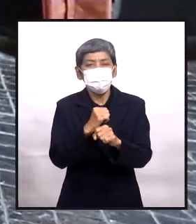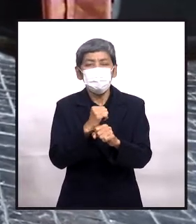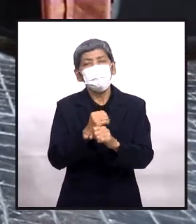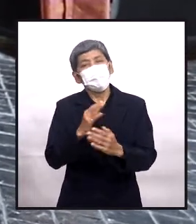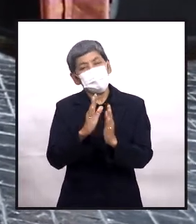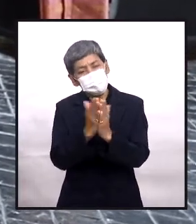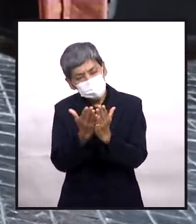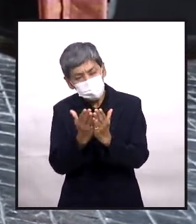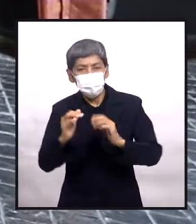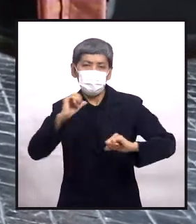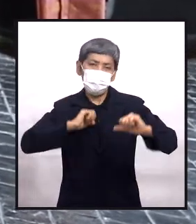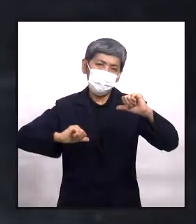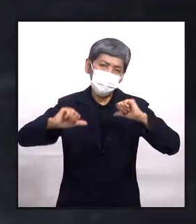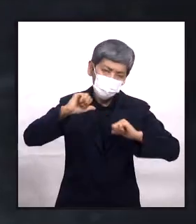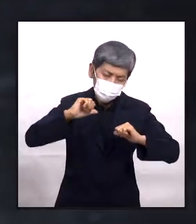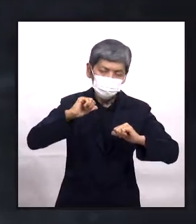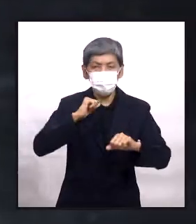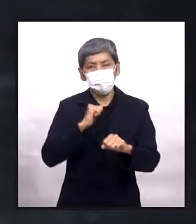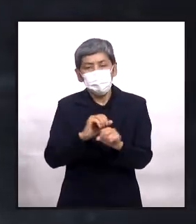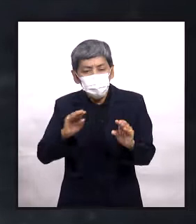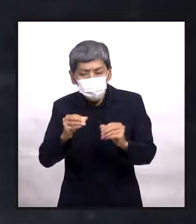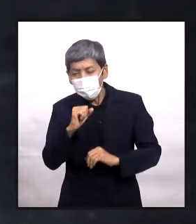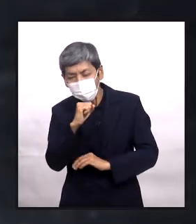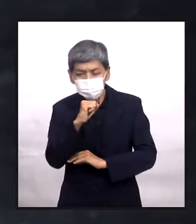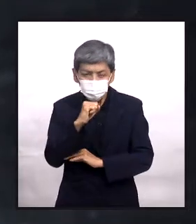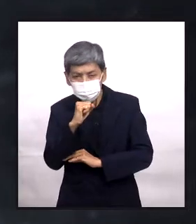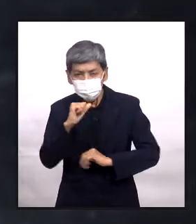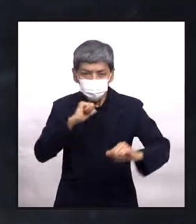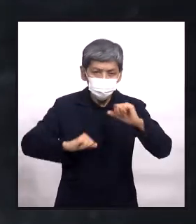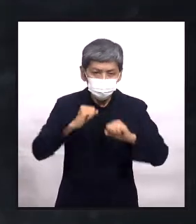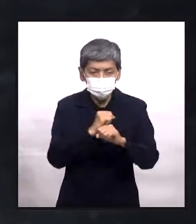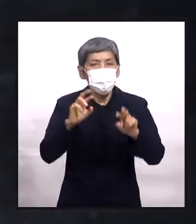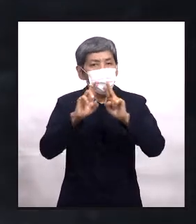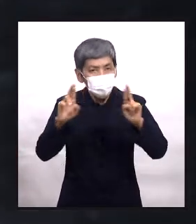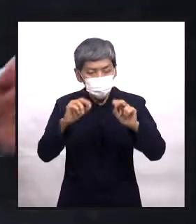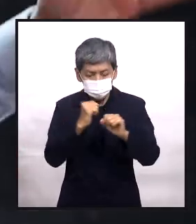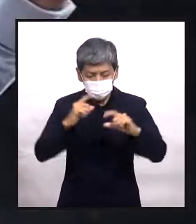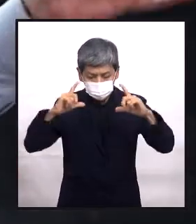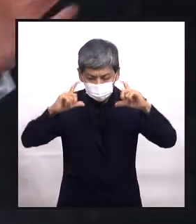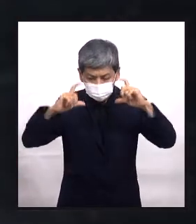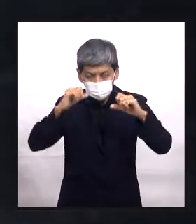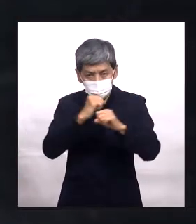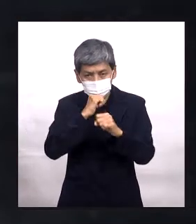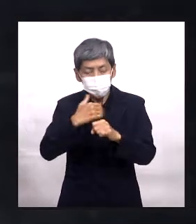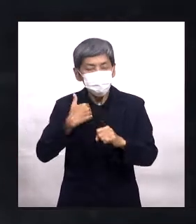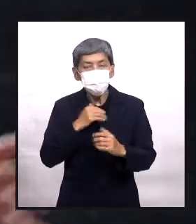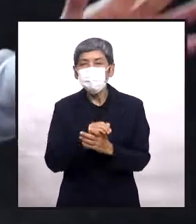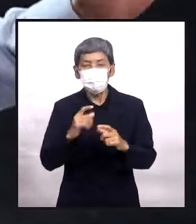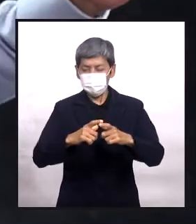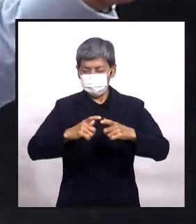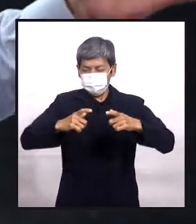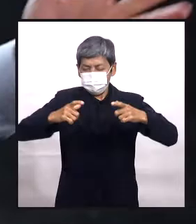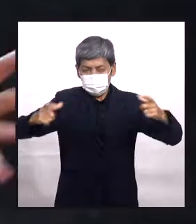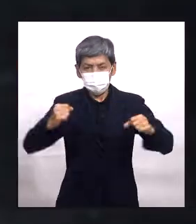ทำหนังสือทำละครวิทยุทำออดิโอบุ๊กเนี่ยแรกๆทำร้านขายหนังสือแบบแซนอโลนแบบใหญ่ๆแ